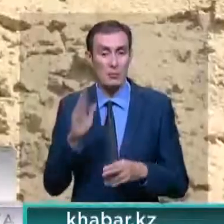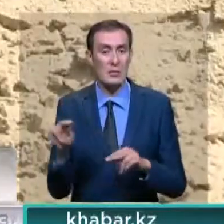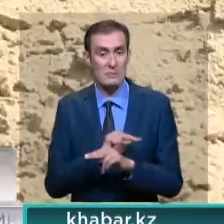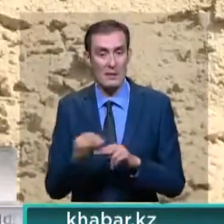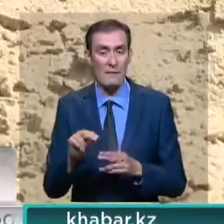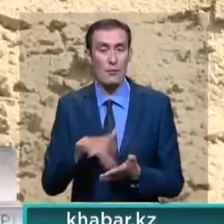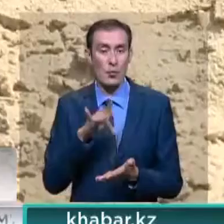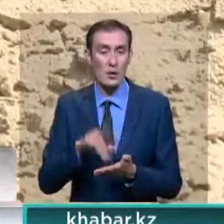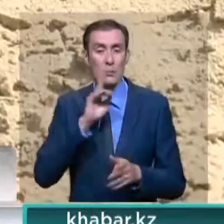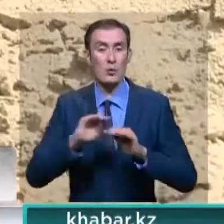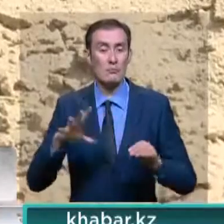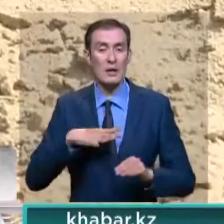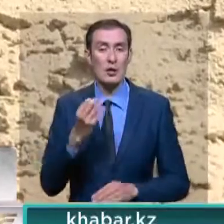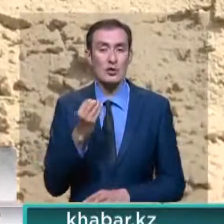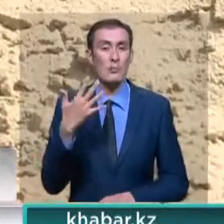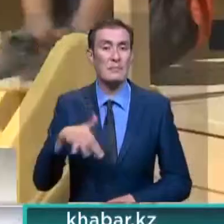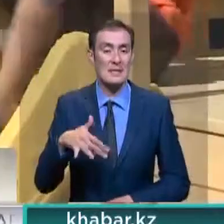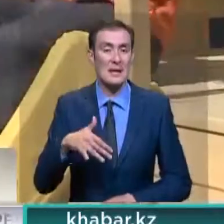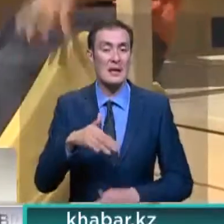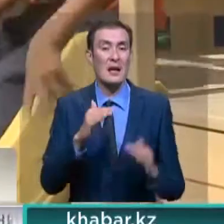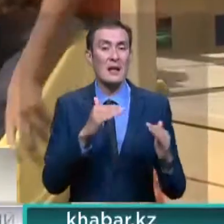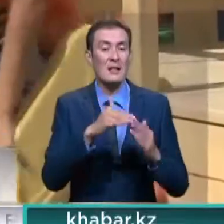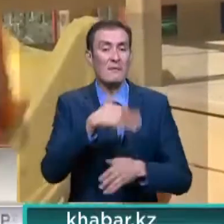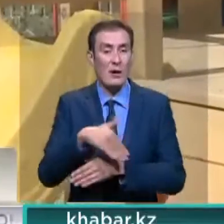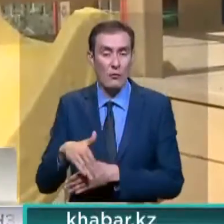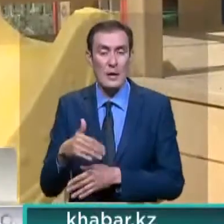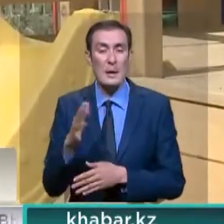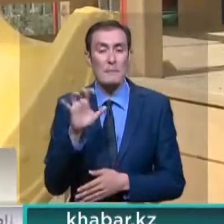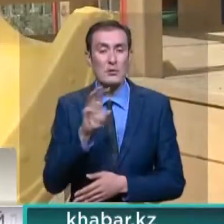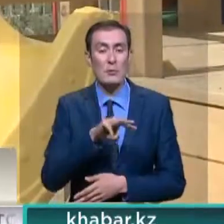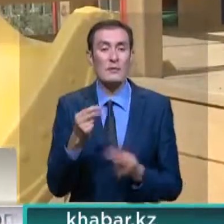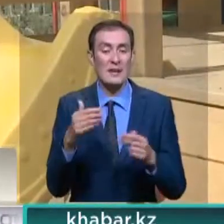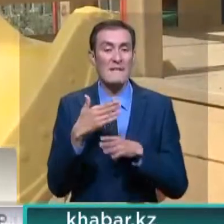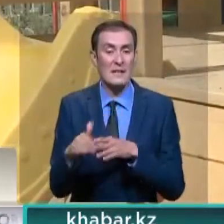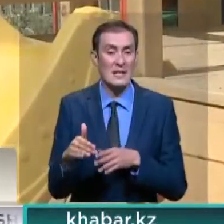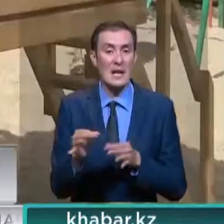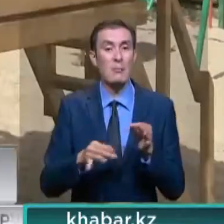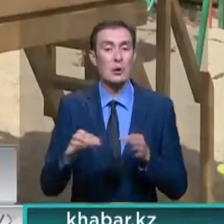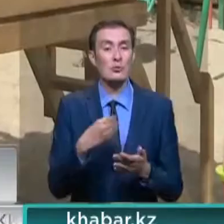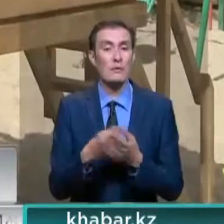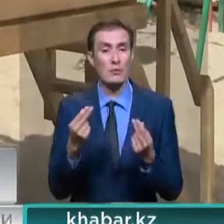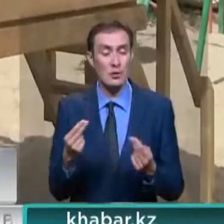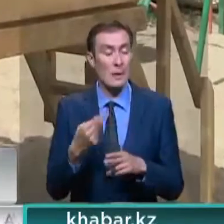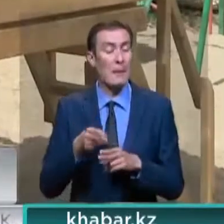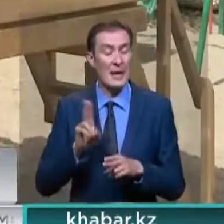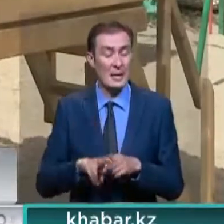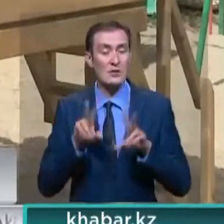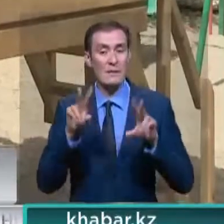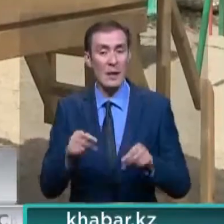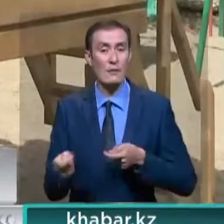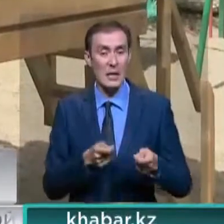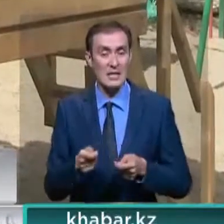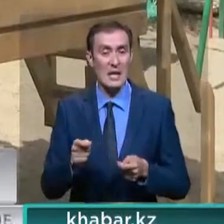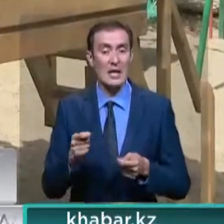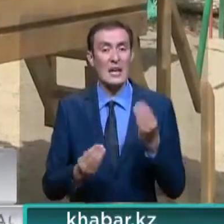году в городе будут благоустроены еще 50 дворов, средств на них 500 миллионов тенге выделено уже из областного бюджета. Поэтому, заверяют местные власти,